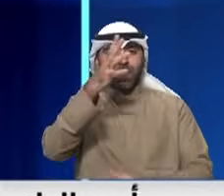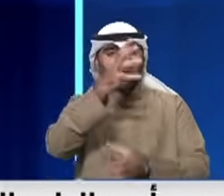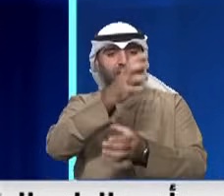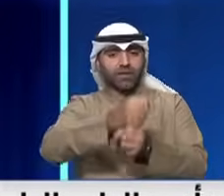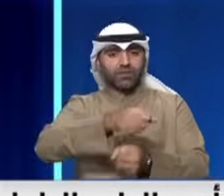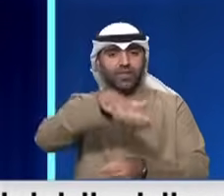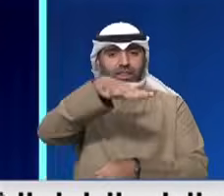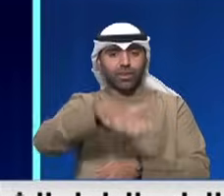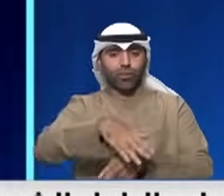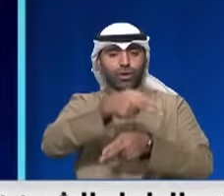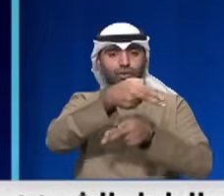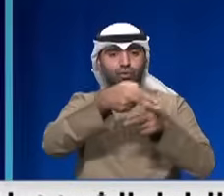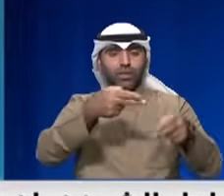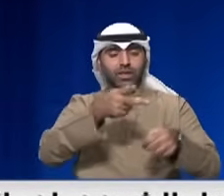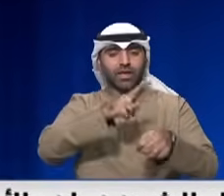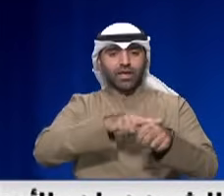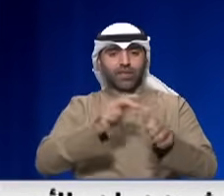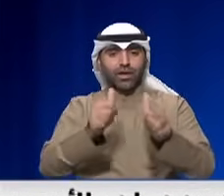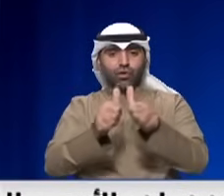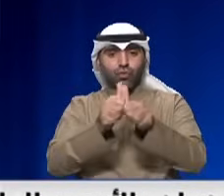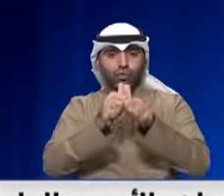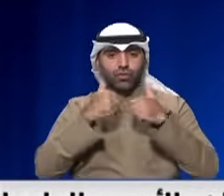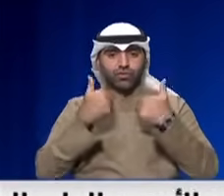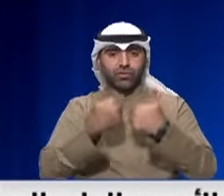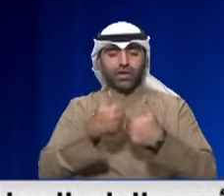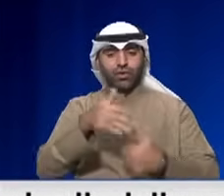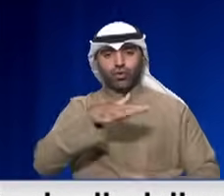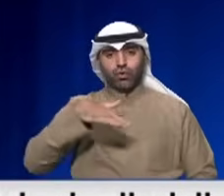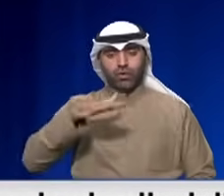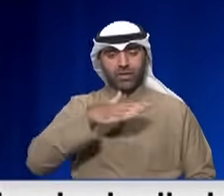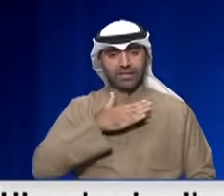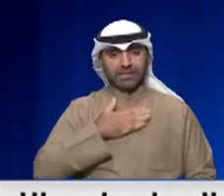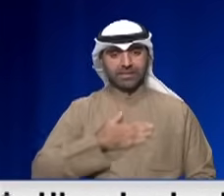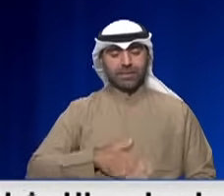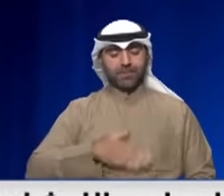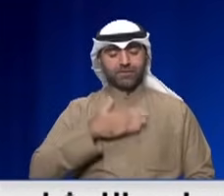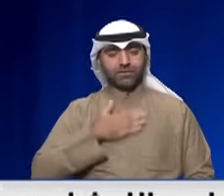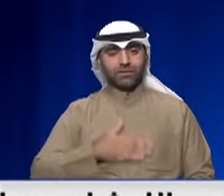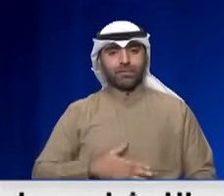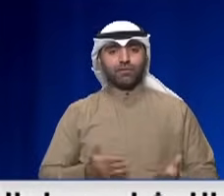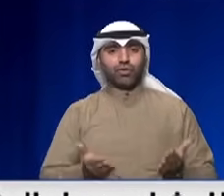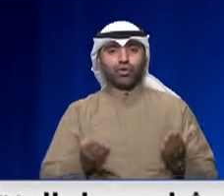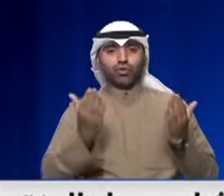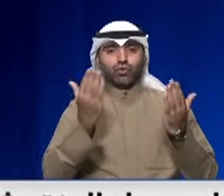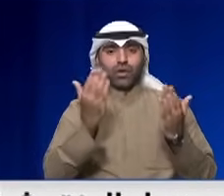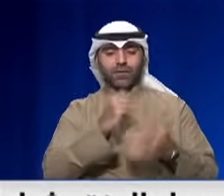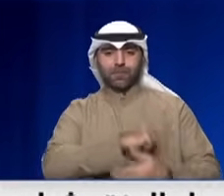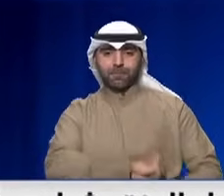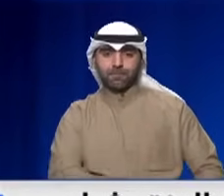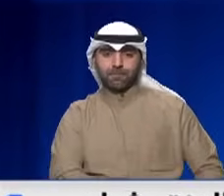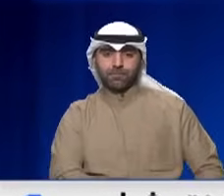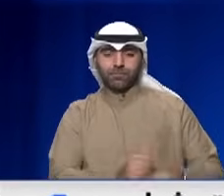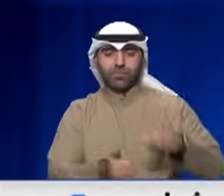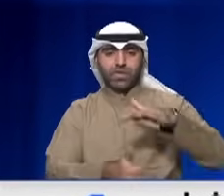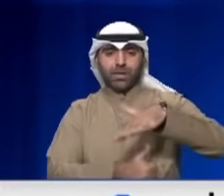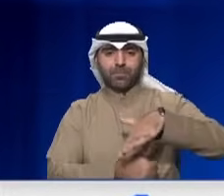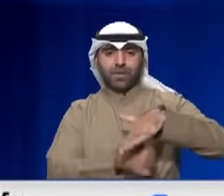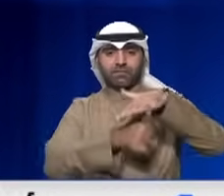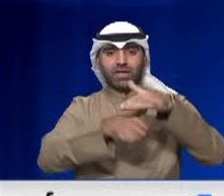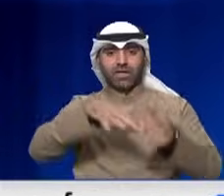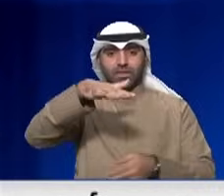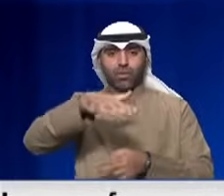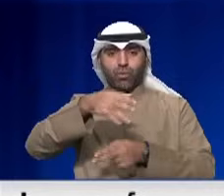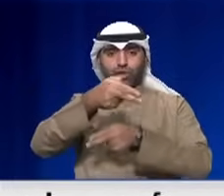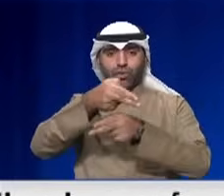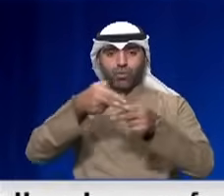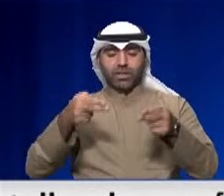الصبر وحسن العزاء هذا وقد بعث حضره صاحب سمو امير البلاد الشيخ مشعل الاحمد الجابر الصباح حفظه الله ورعاه